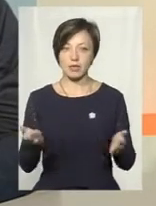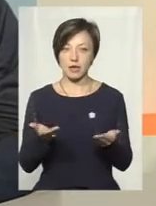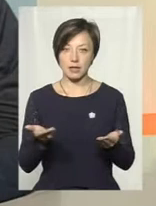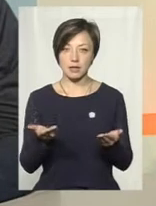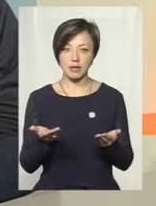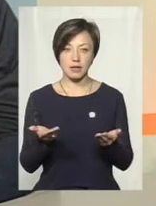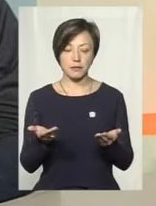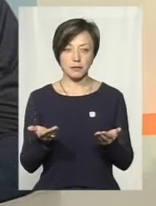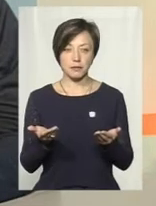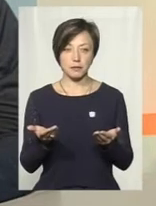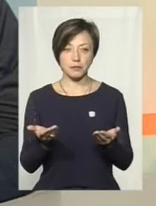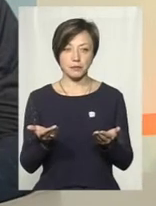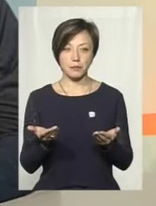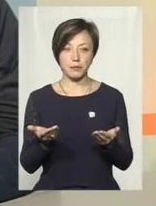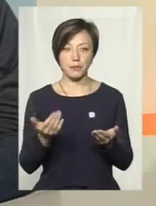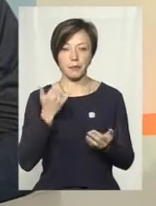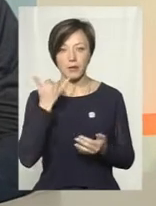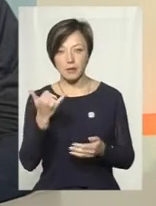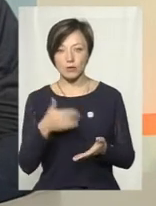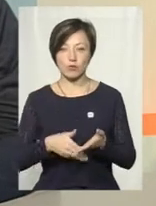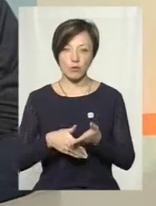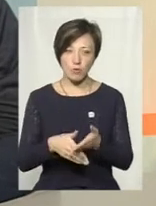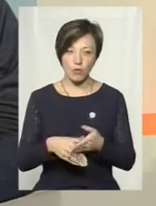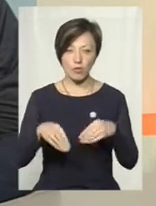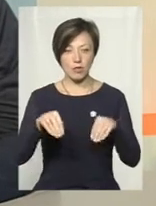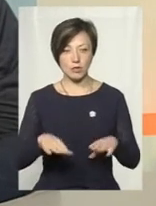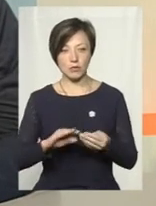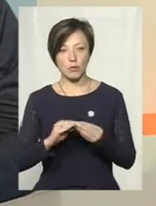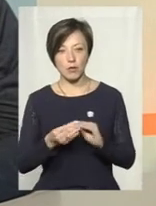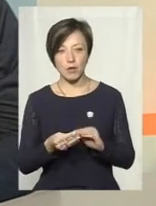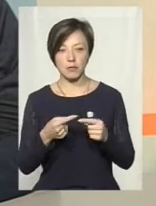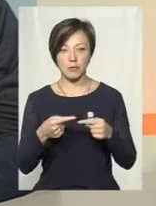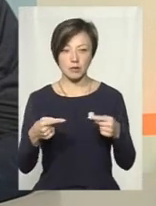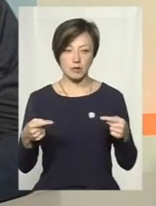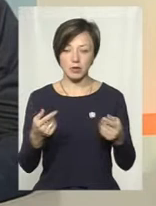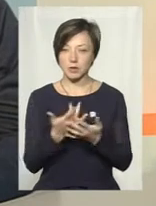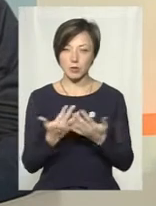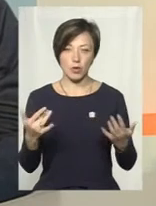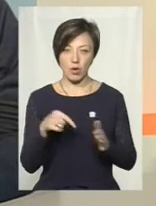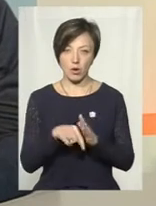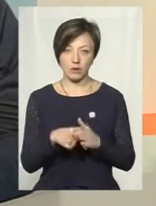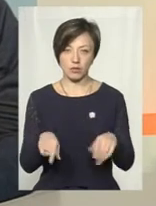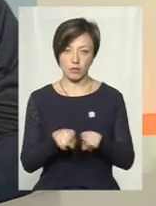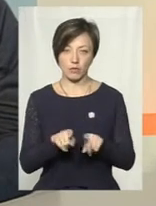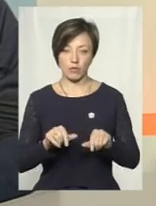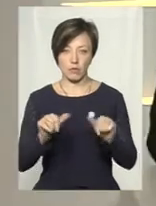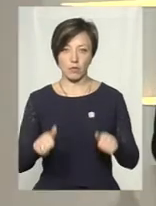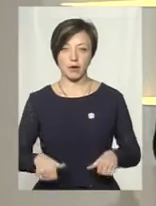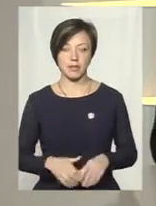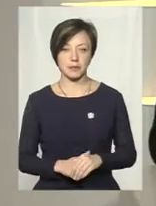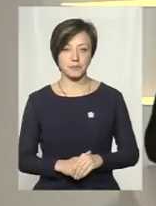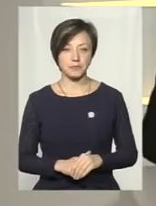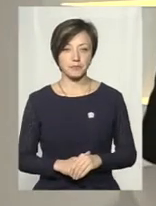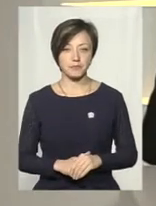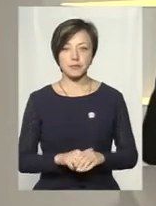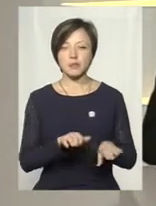якісь дзвінки, допомога, вирішення проблем будь-якого характеру, тільки в такому форматі. А